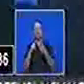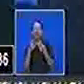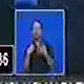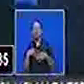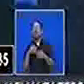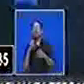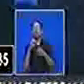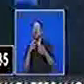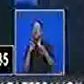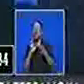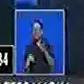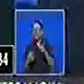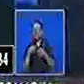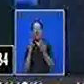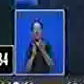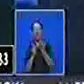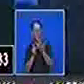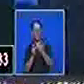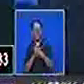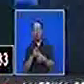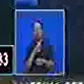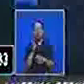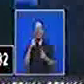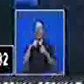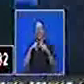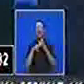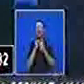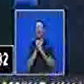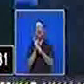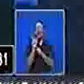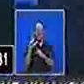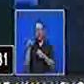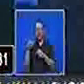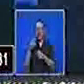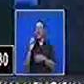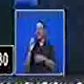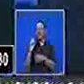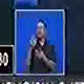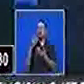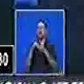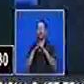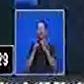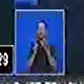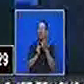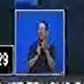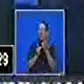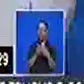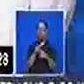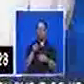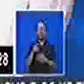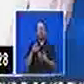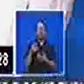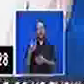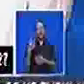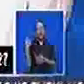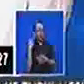lapangan, tolong bantuan Bapak, Ibu, Saudara-saudara semua yang ada di Pekalongan yang melihat perdebatan ini, bantu kami mempercepat akses